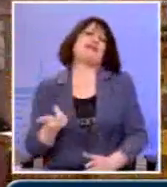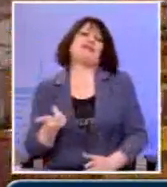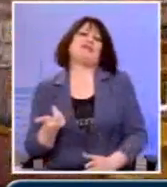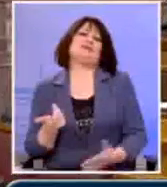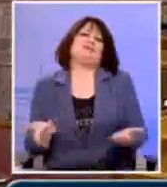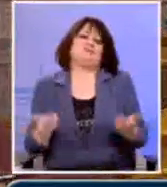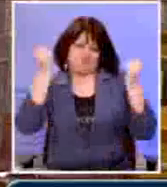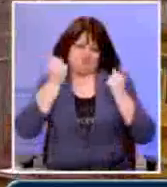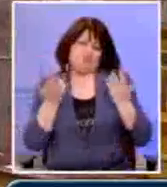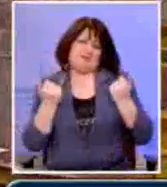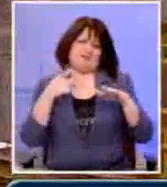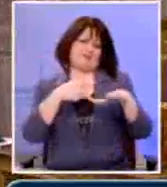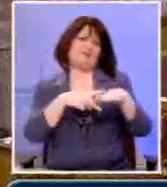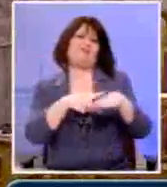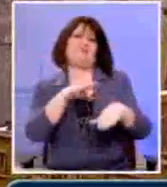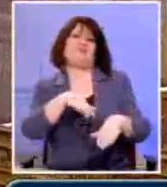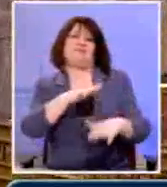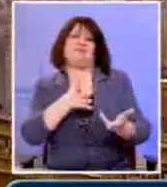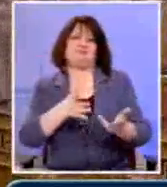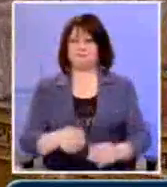τίποτα. Ναι, αλλά όταν